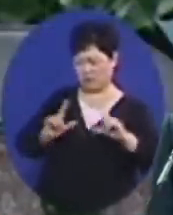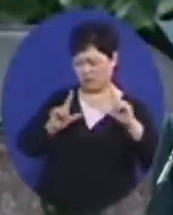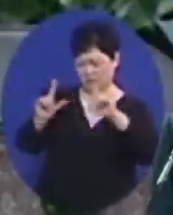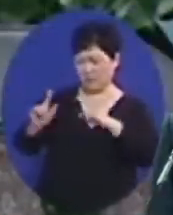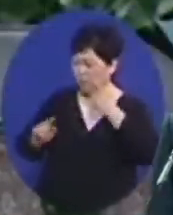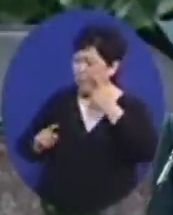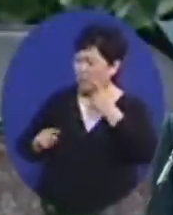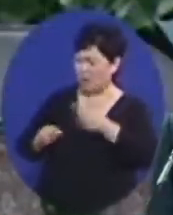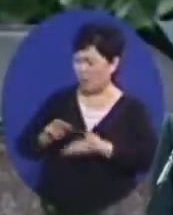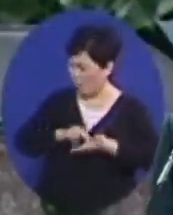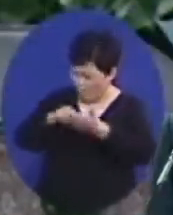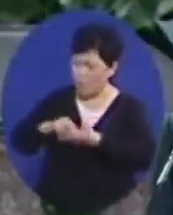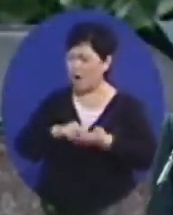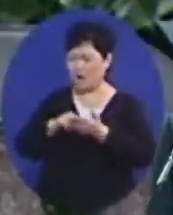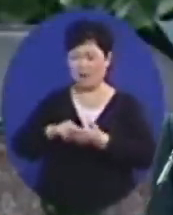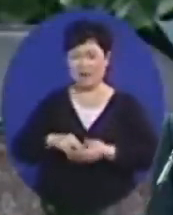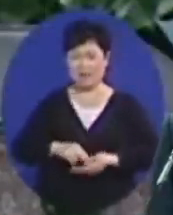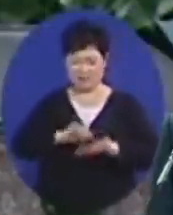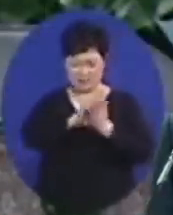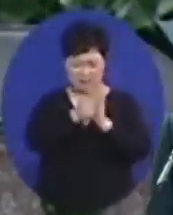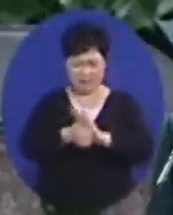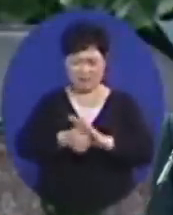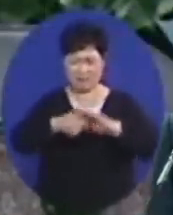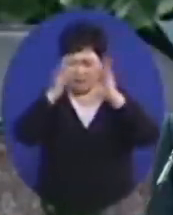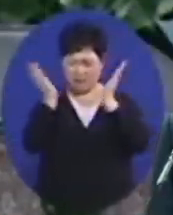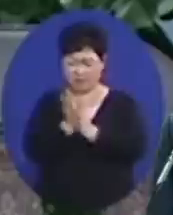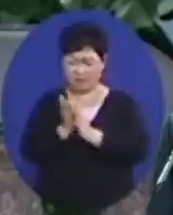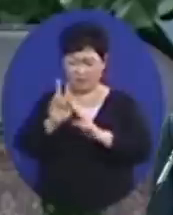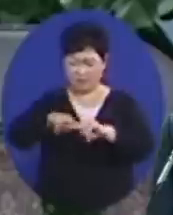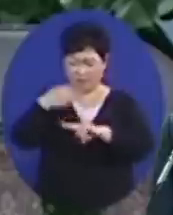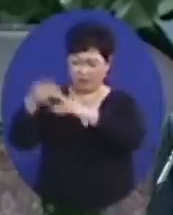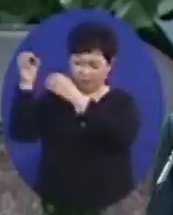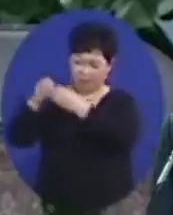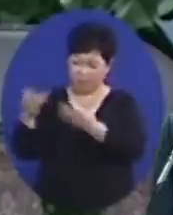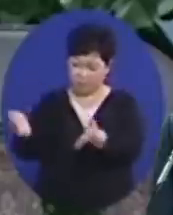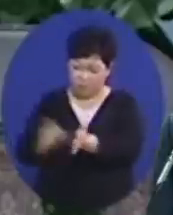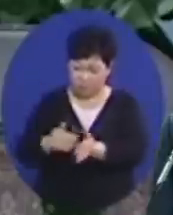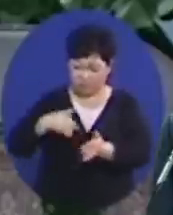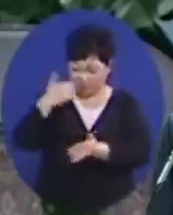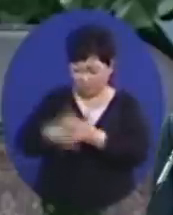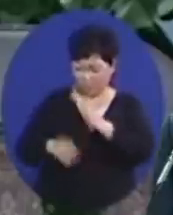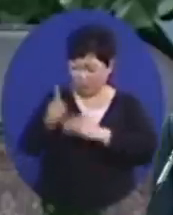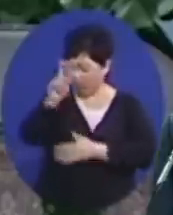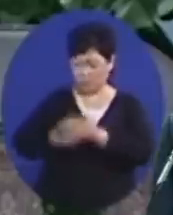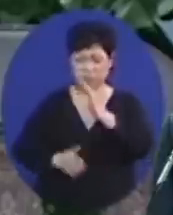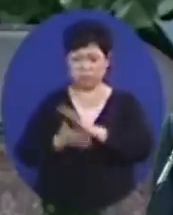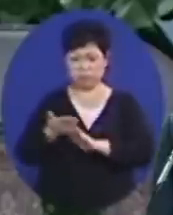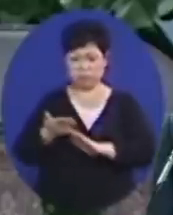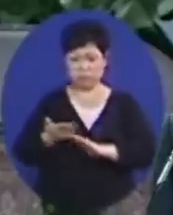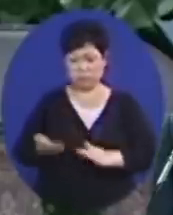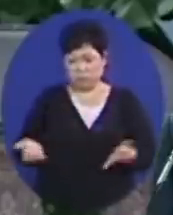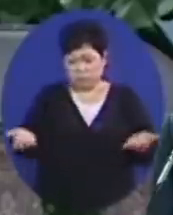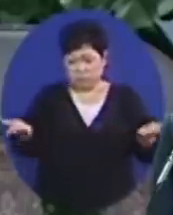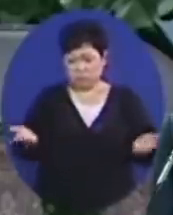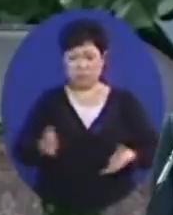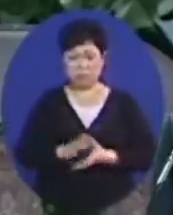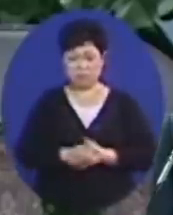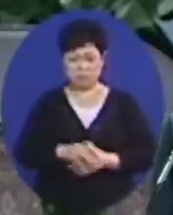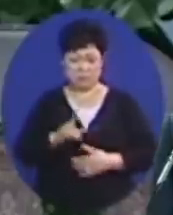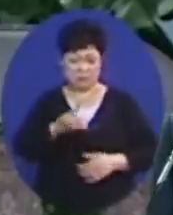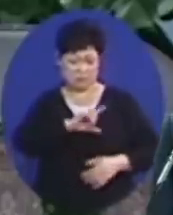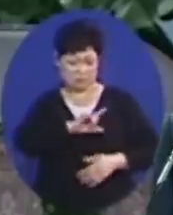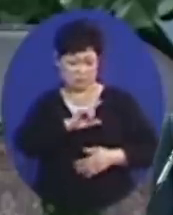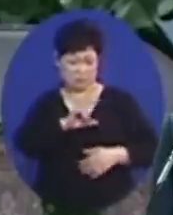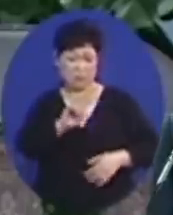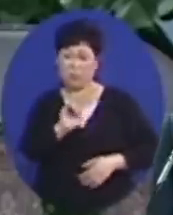외로운지 자식에게 상속 다 주고 나니까 나에게 남은 것은 아무것도 없어. 집이 없어지고